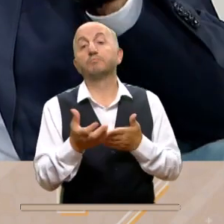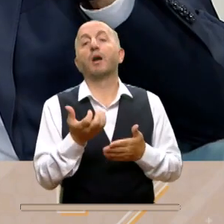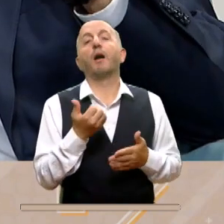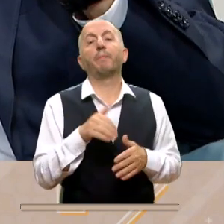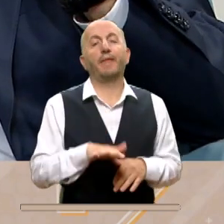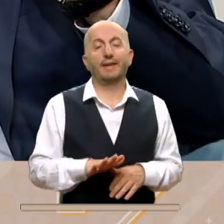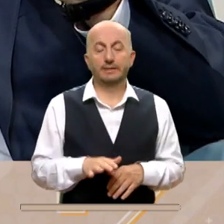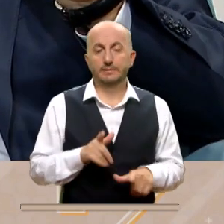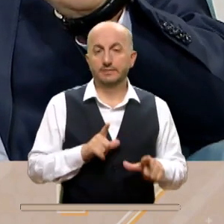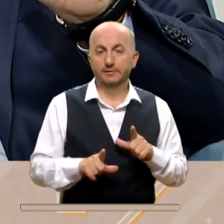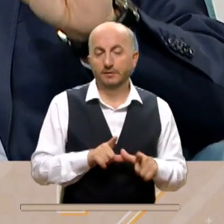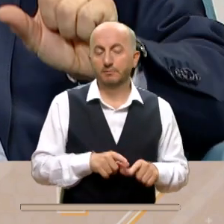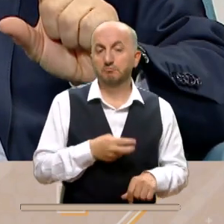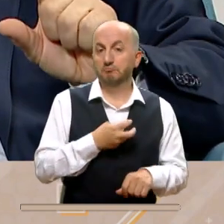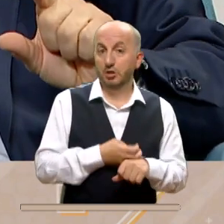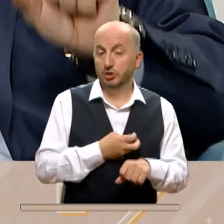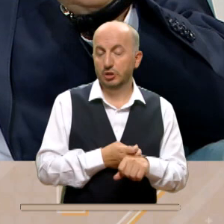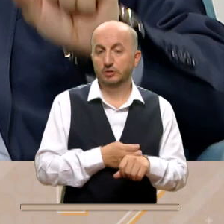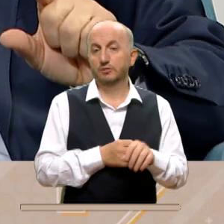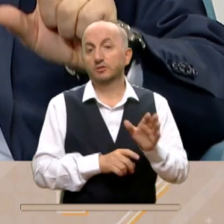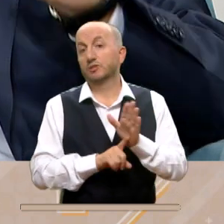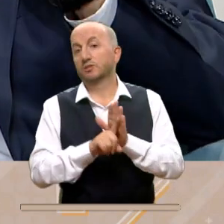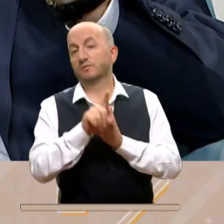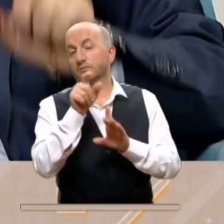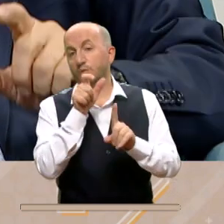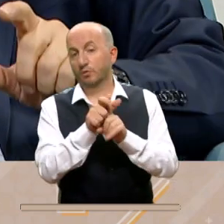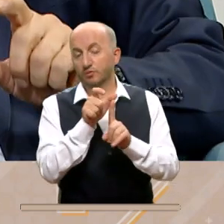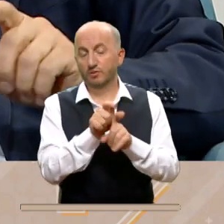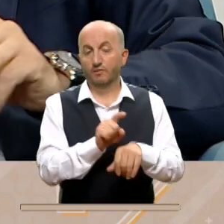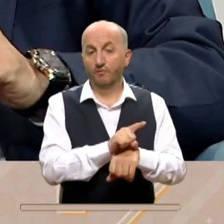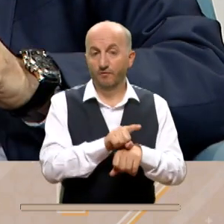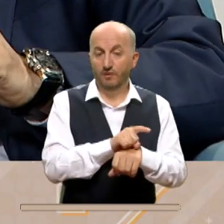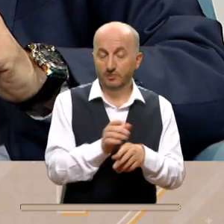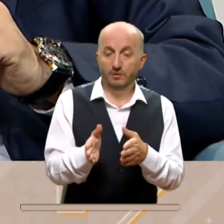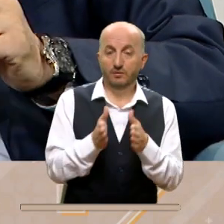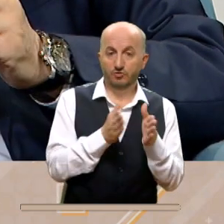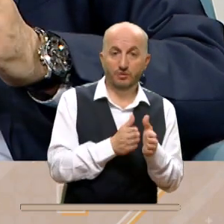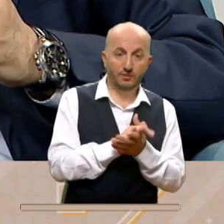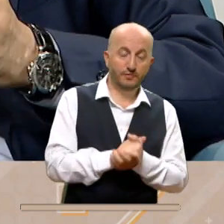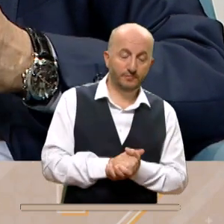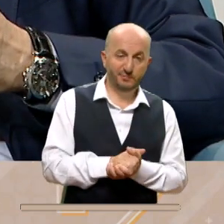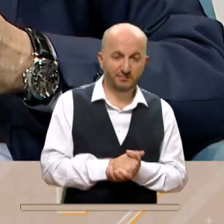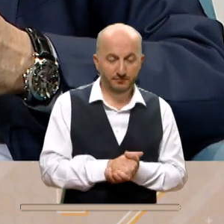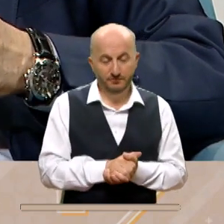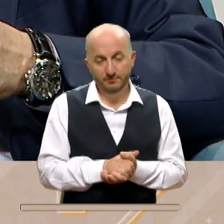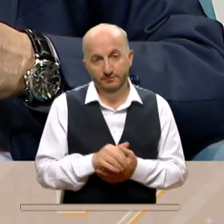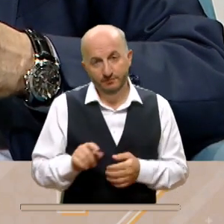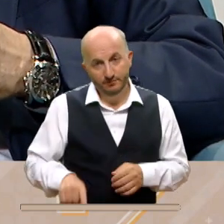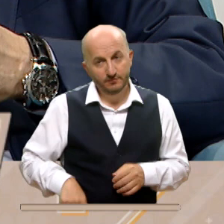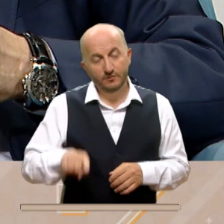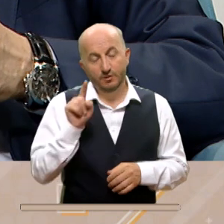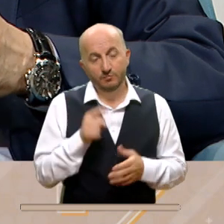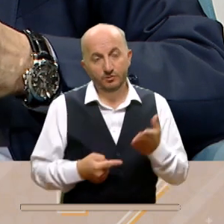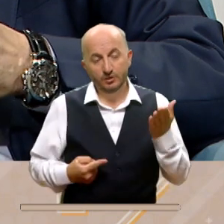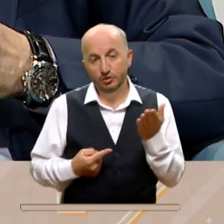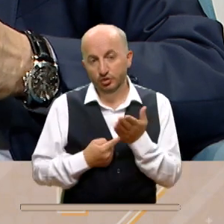olacak, onlar da belli bir başarı grafiğini koruyacaklar, çalışacaklar, onlara vakit ayıracaklar. Hocam, günümüzde dijital